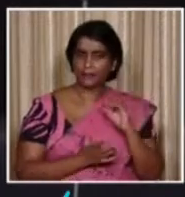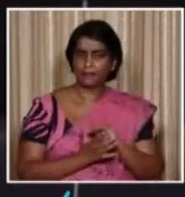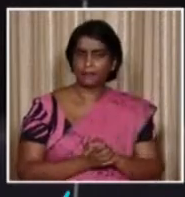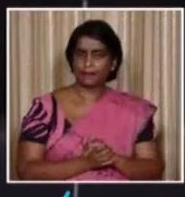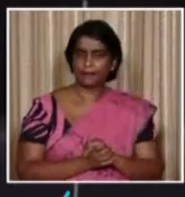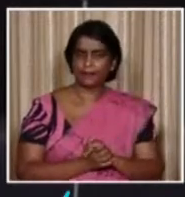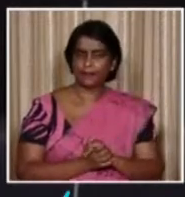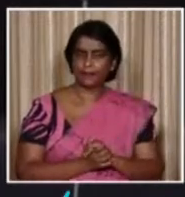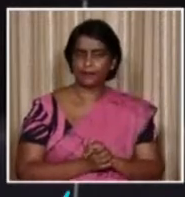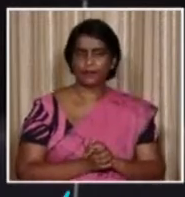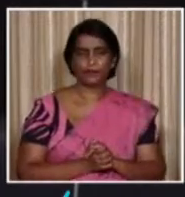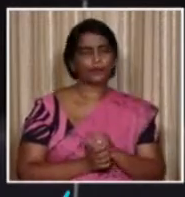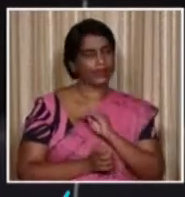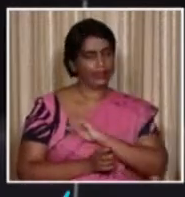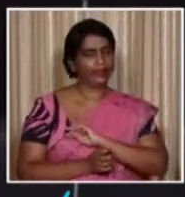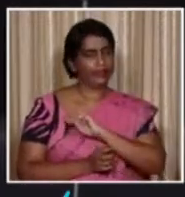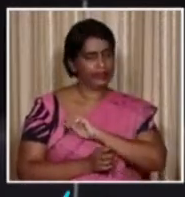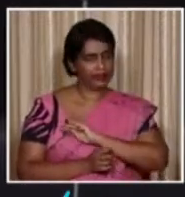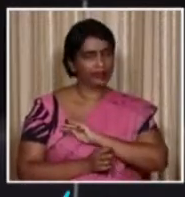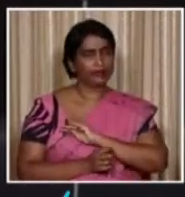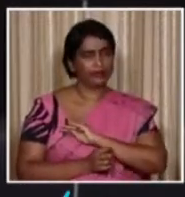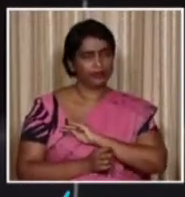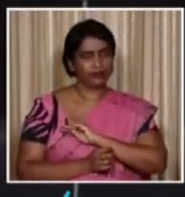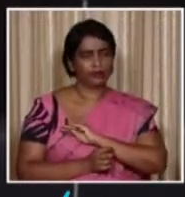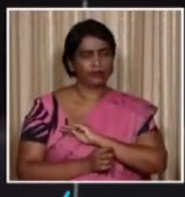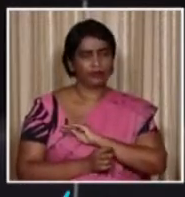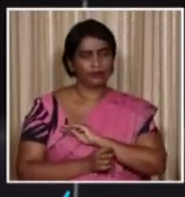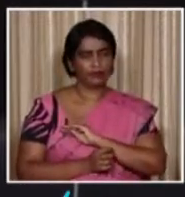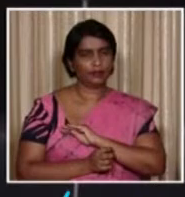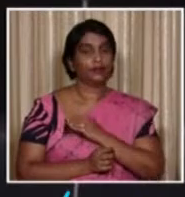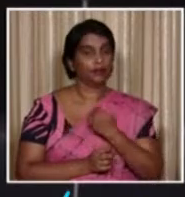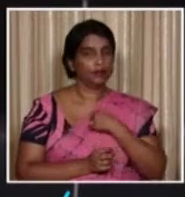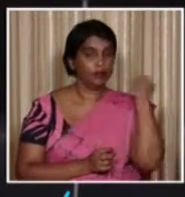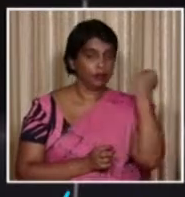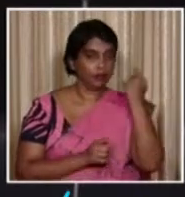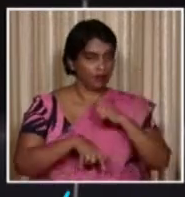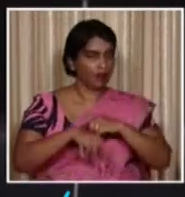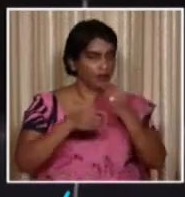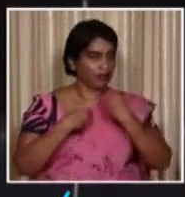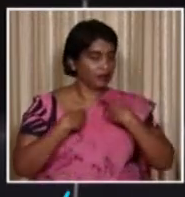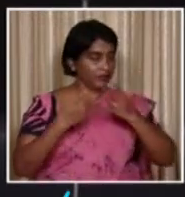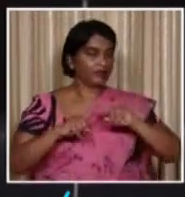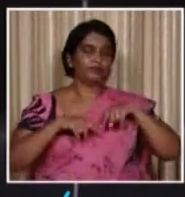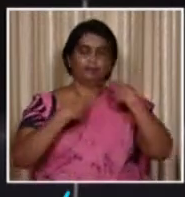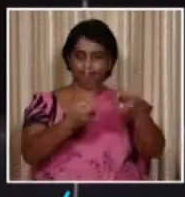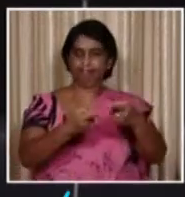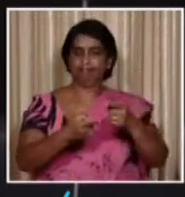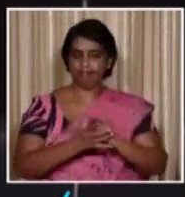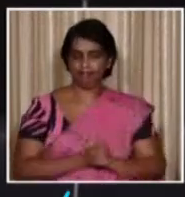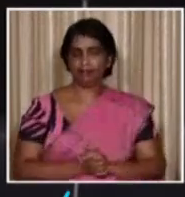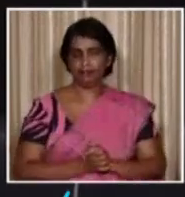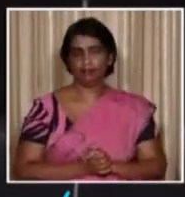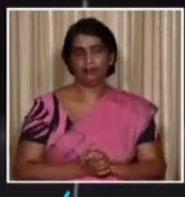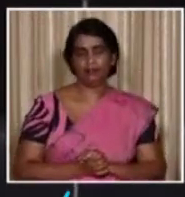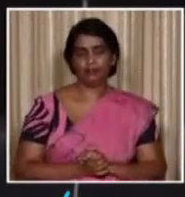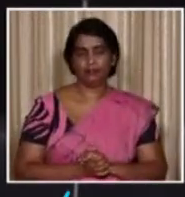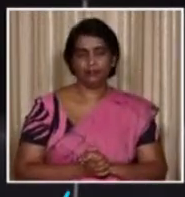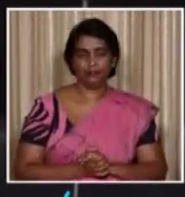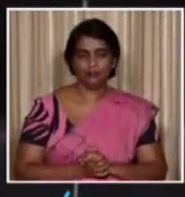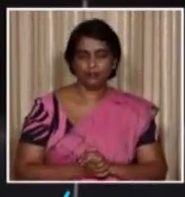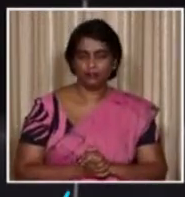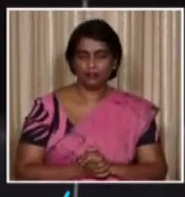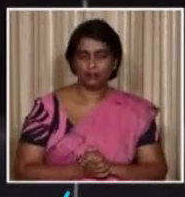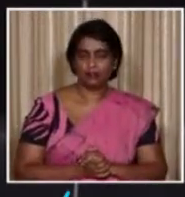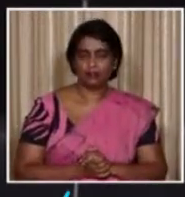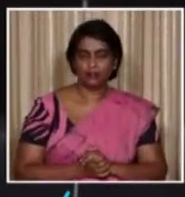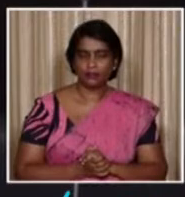courtesy of allowing me to reply. ඊට පස්සේ ඕන තරම් යන්න උසාවි ආපහු. කීසර දැන් ගියාද? අපි